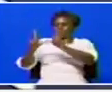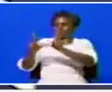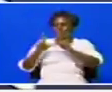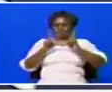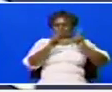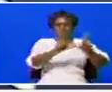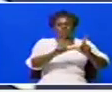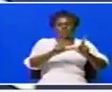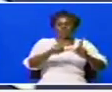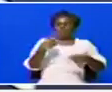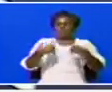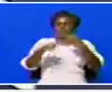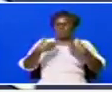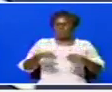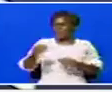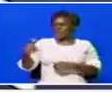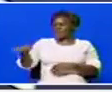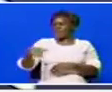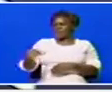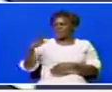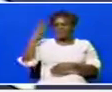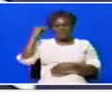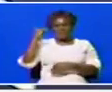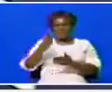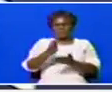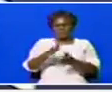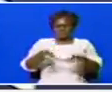vikitolewa kwa wale washindi, lakini katika maeneo mengine tumearifiwa kuwa bado wanasubiri.